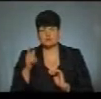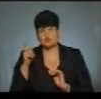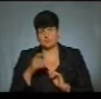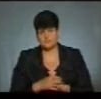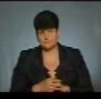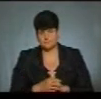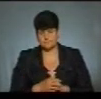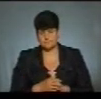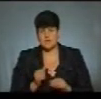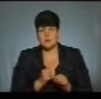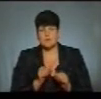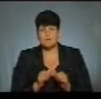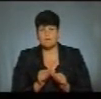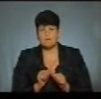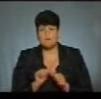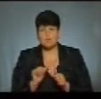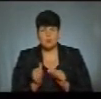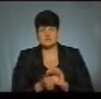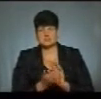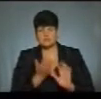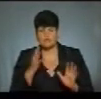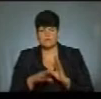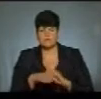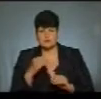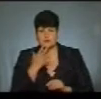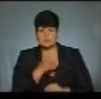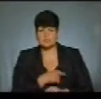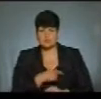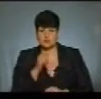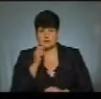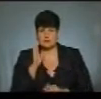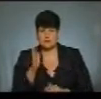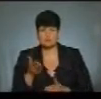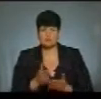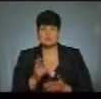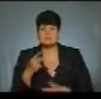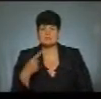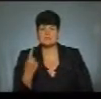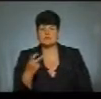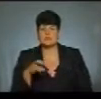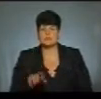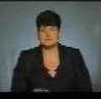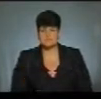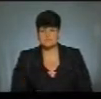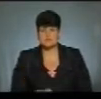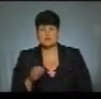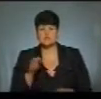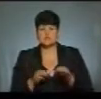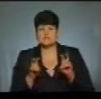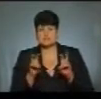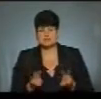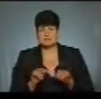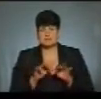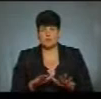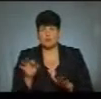Чорткові. Позачергові вибори народних депутатів України мають відбутися 21 липня. Судове засідання в справі